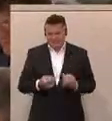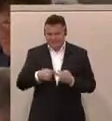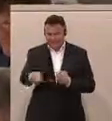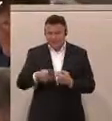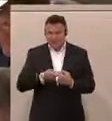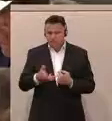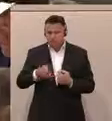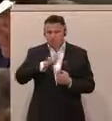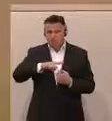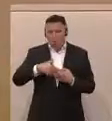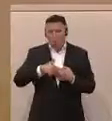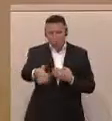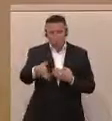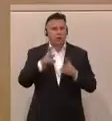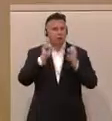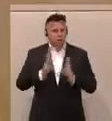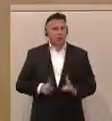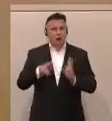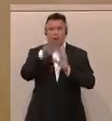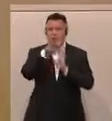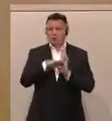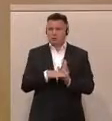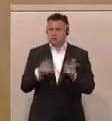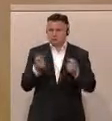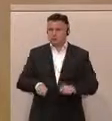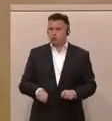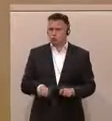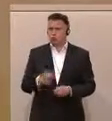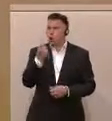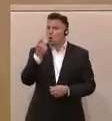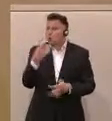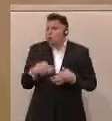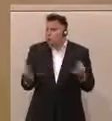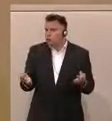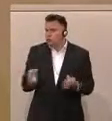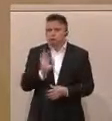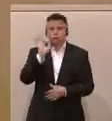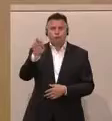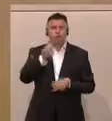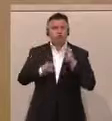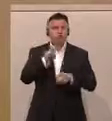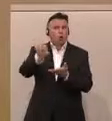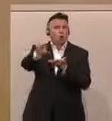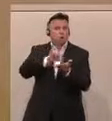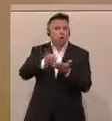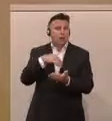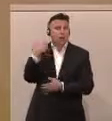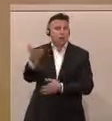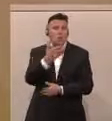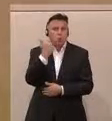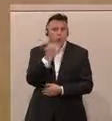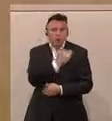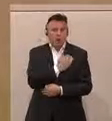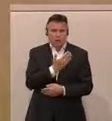nächsten Wochen und Monaten beschlossen werden, die gar kein Geld kosten, die die Steuerzahler und Zahlerinnen gar nicht